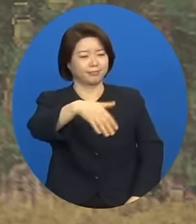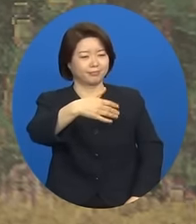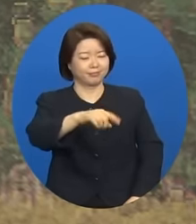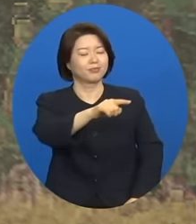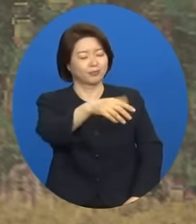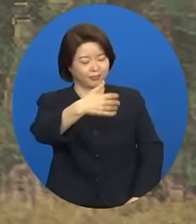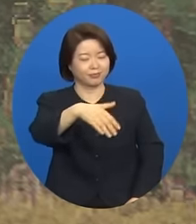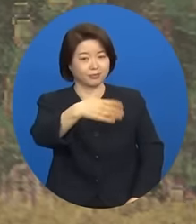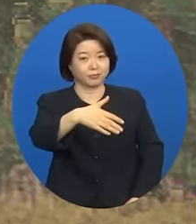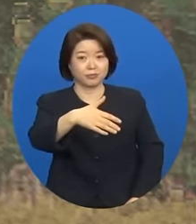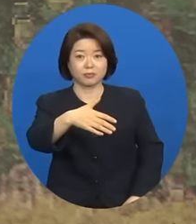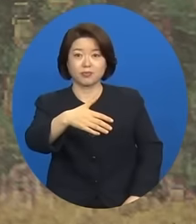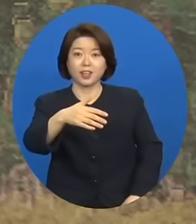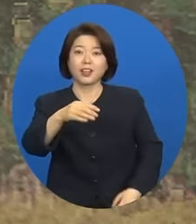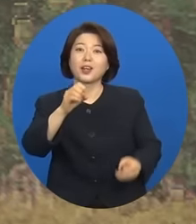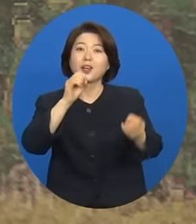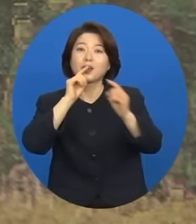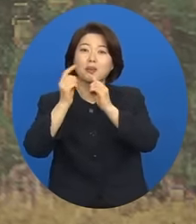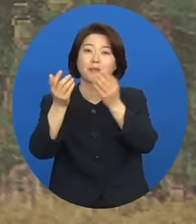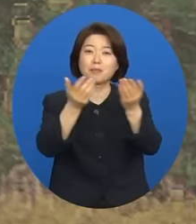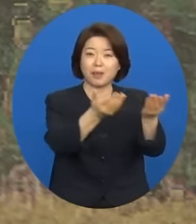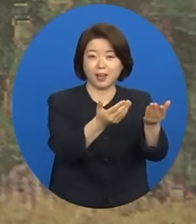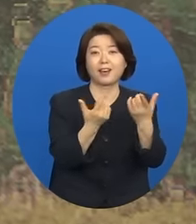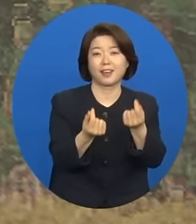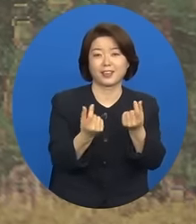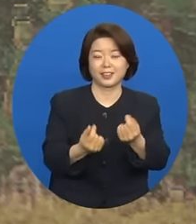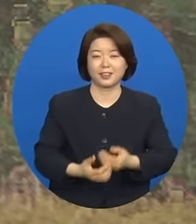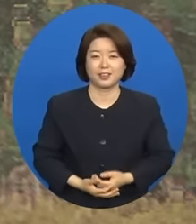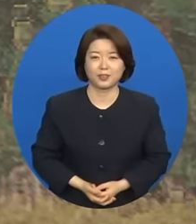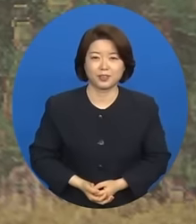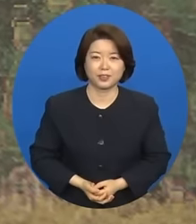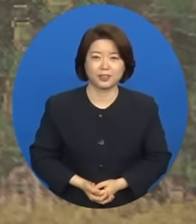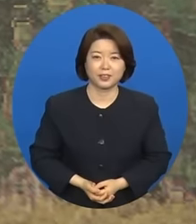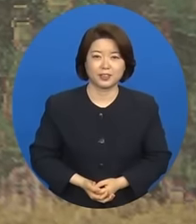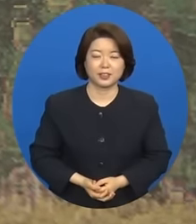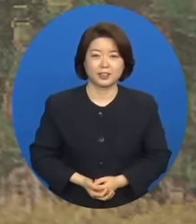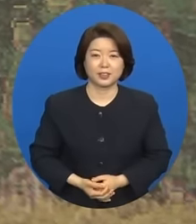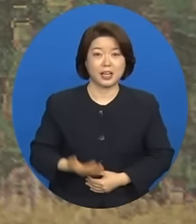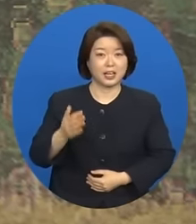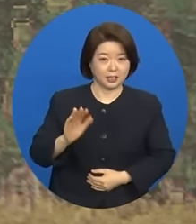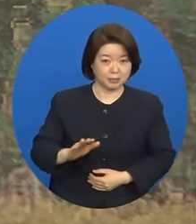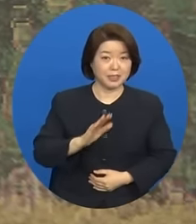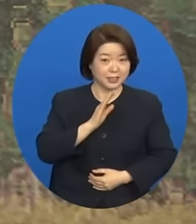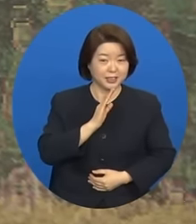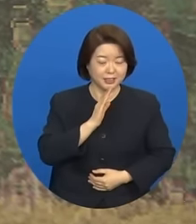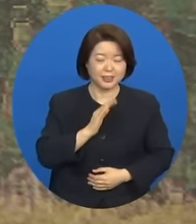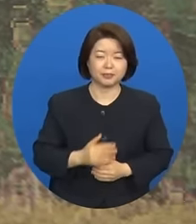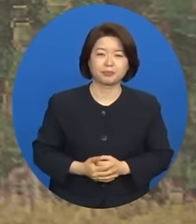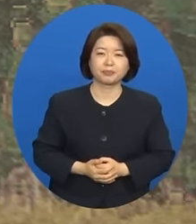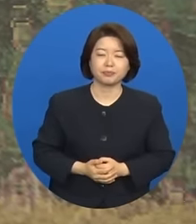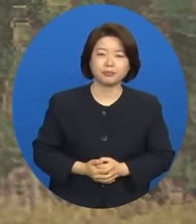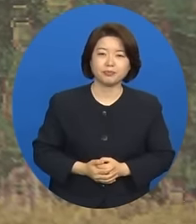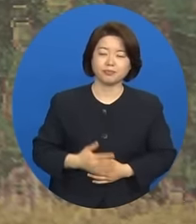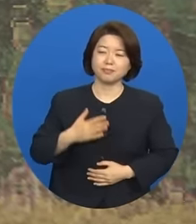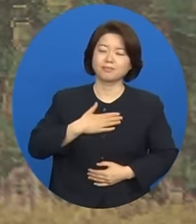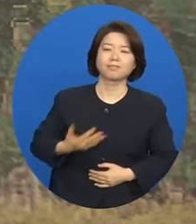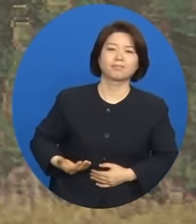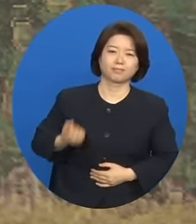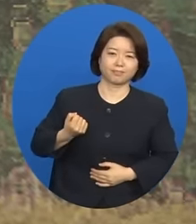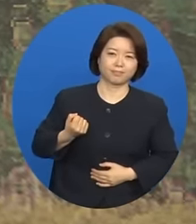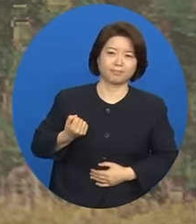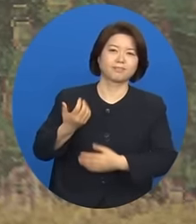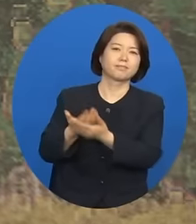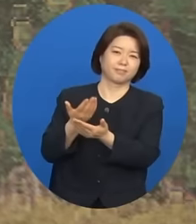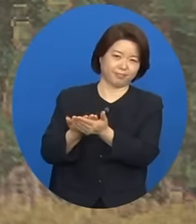아니구나. 이렇게 하나님은 말씀을 하신다는 것이죠. 사실 내 것을 주장하는 것, 야곱의